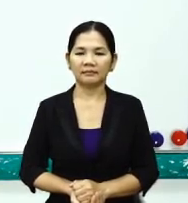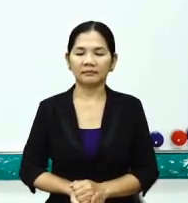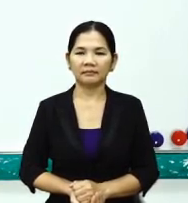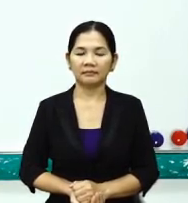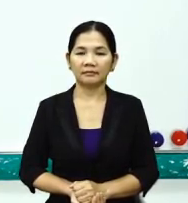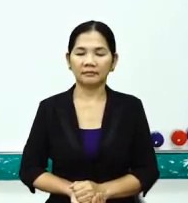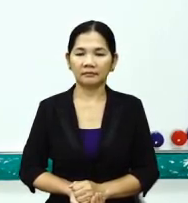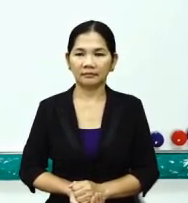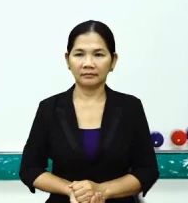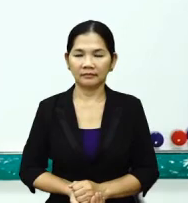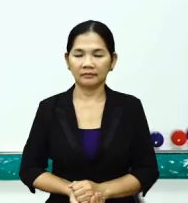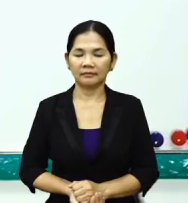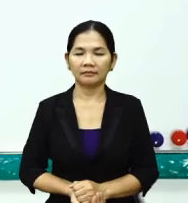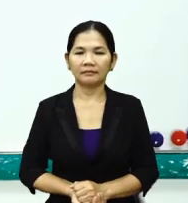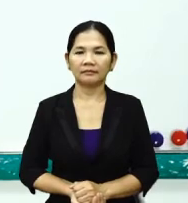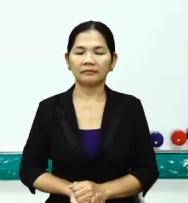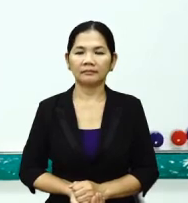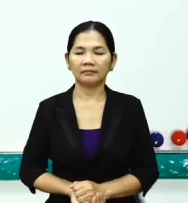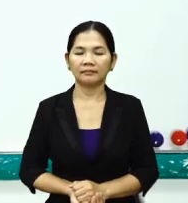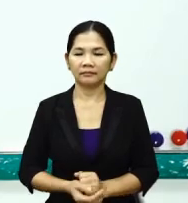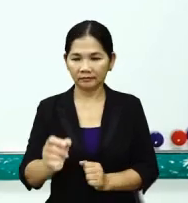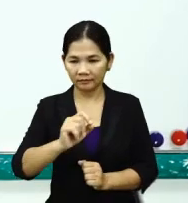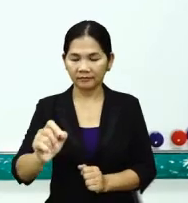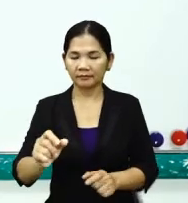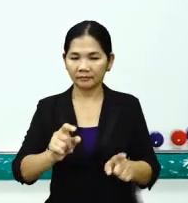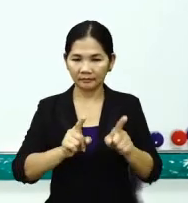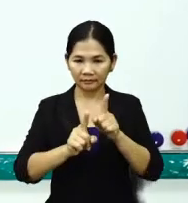Ta. Rồi nè con. Ta sẽ xếp bằng to